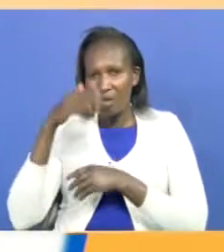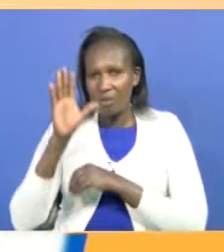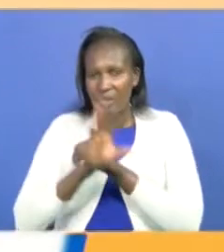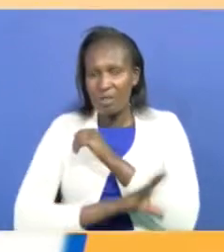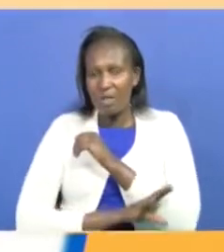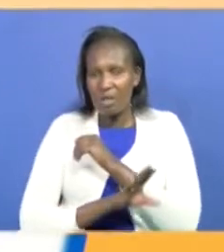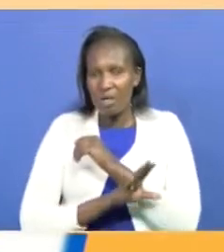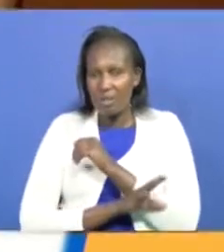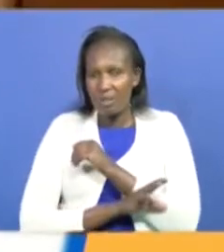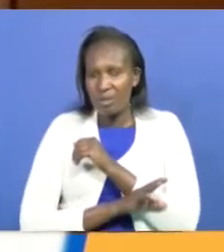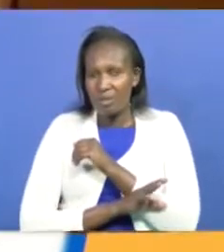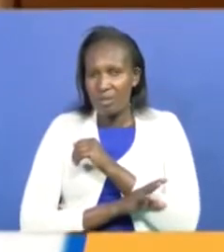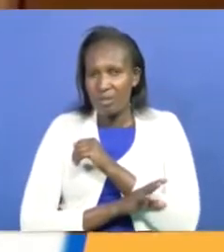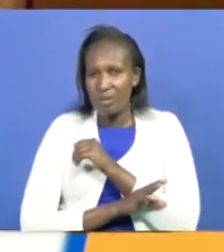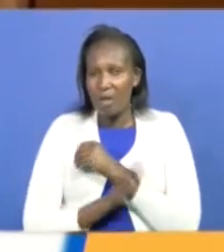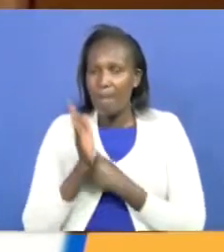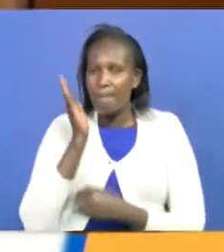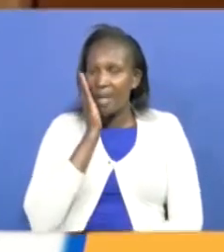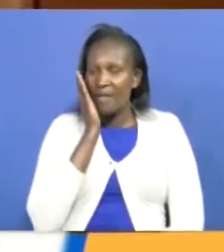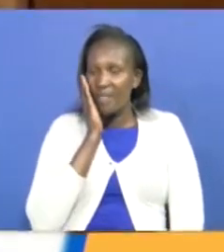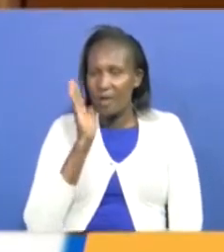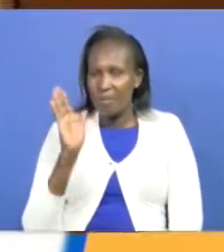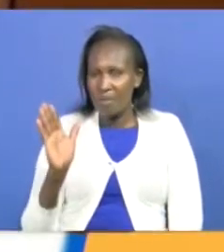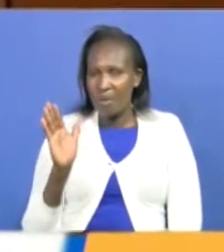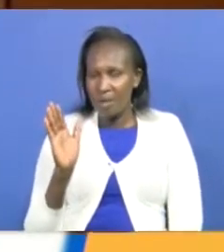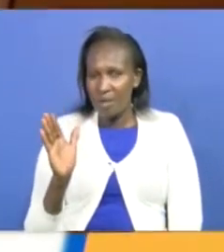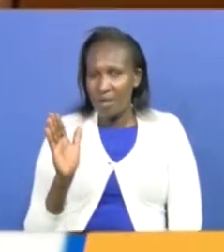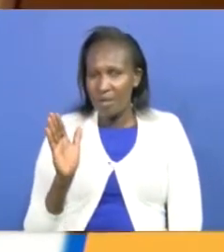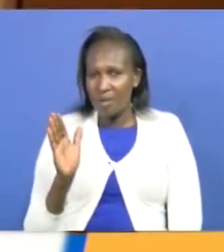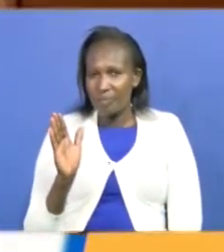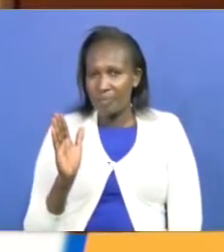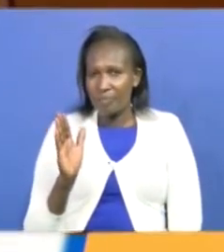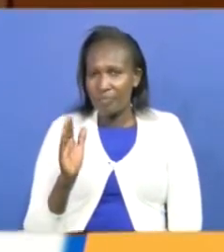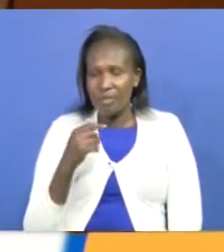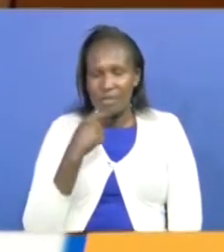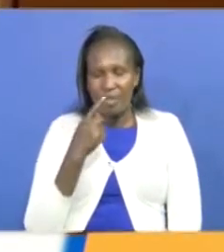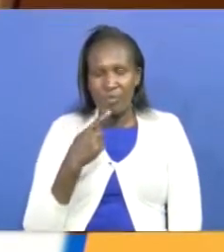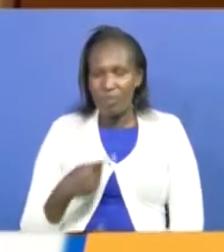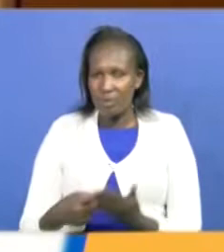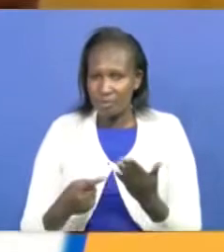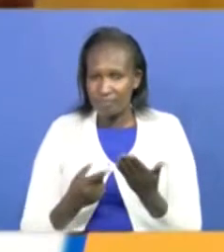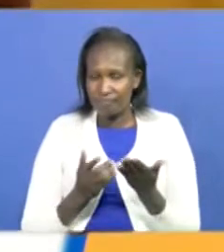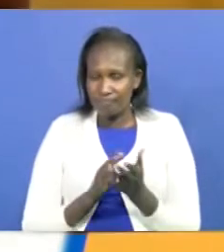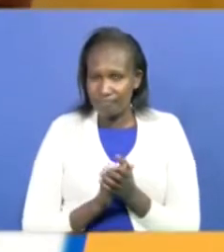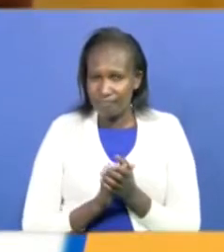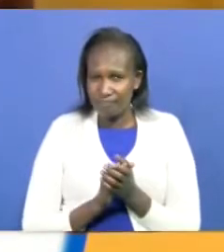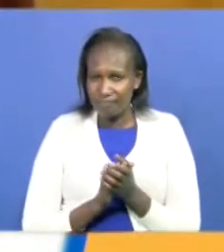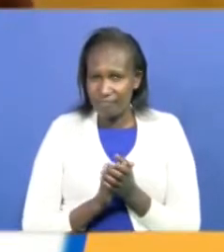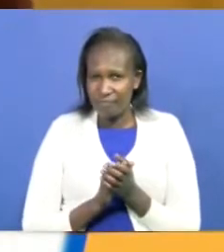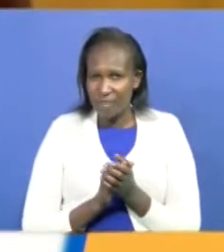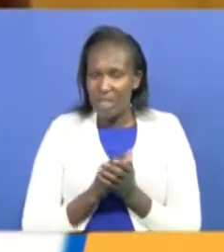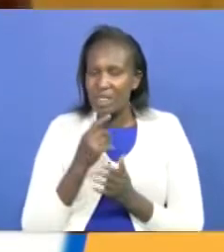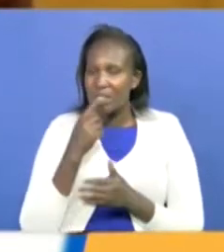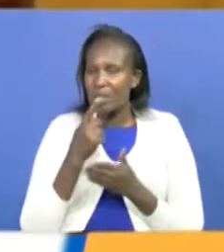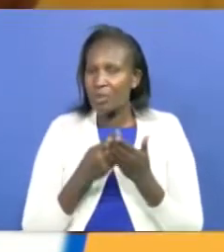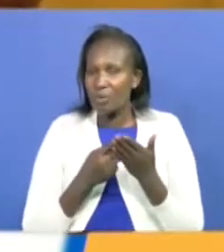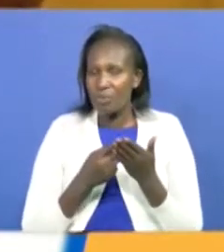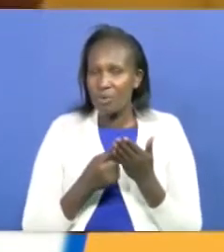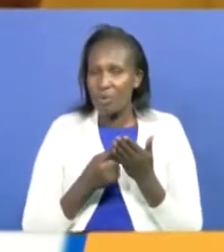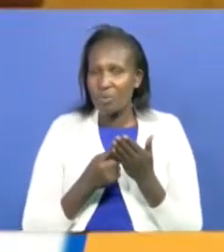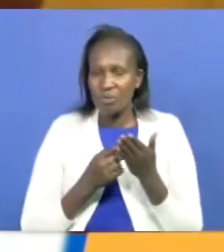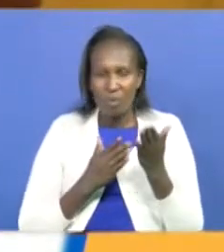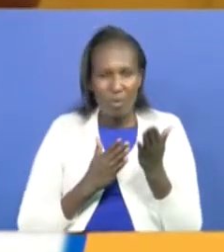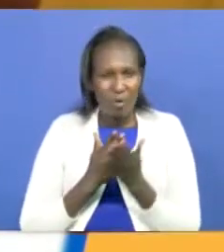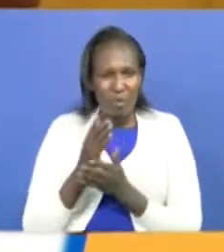country. Mamake anafahamu fika bayana ya msemo uchungu wa mwana ujue mzazi. Anakiri madhila waliopitia